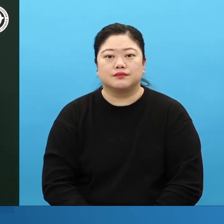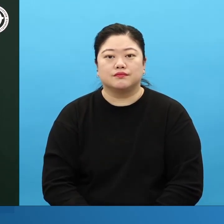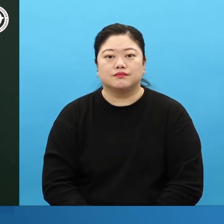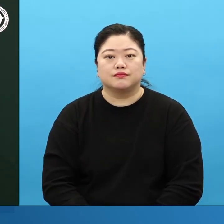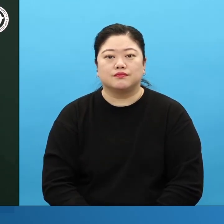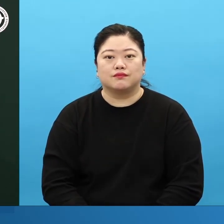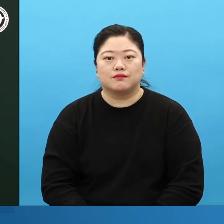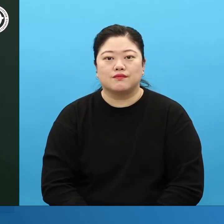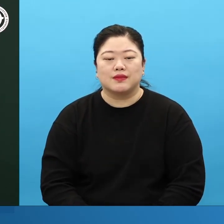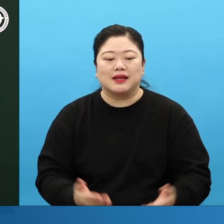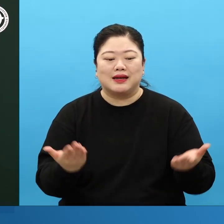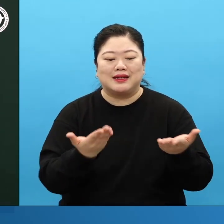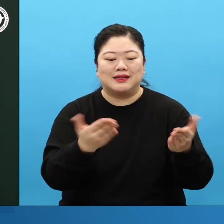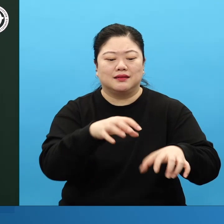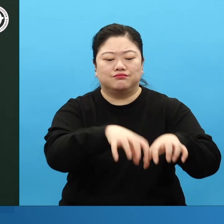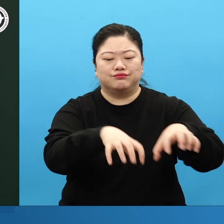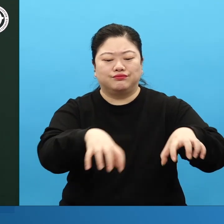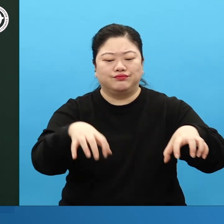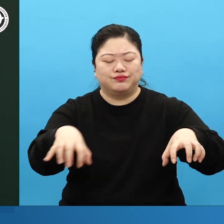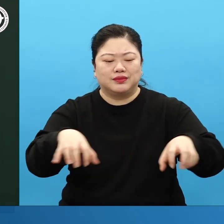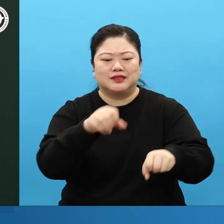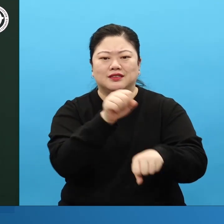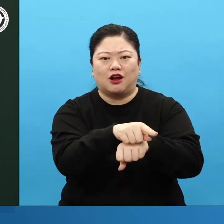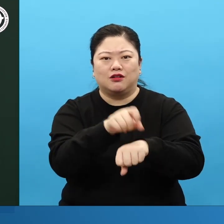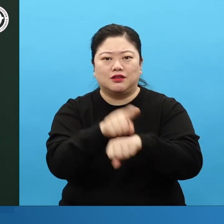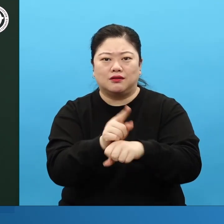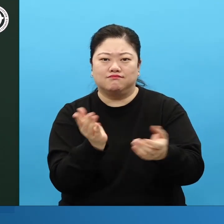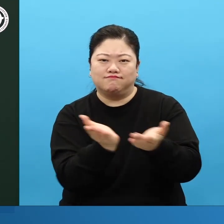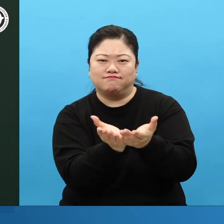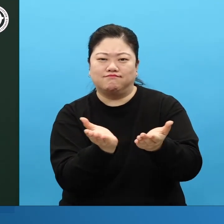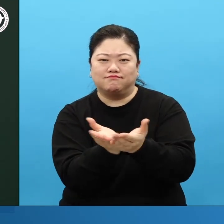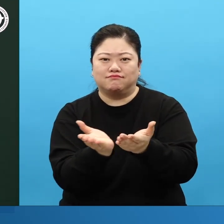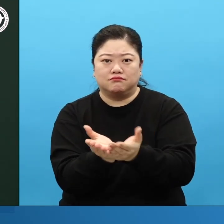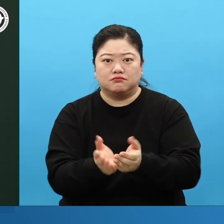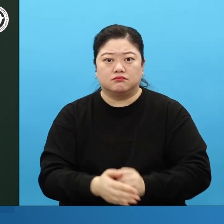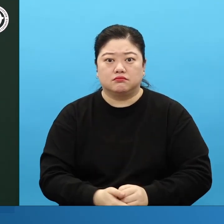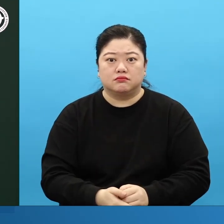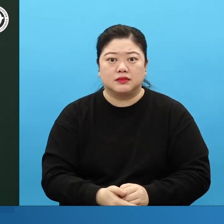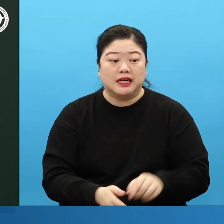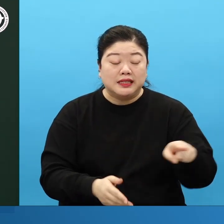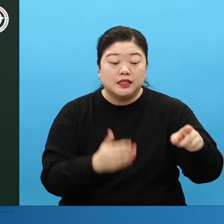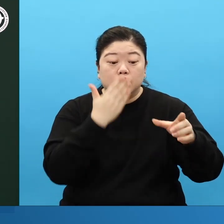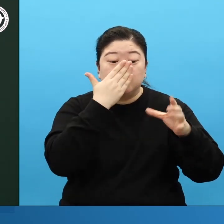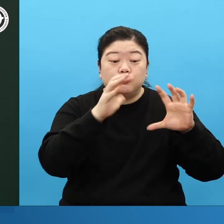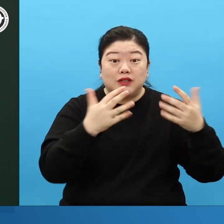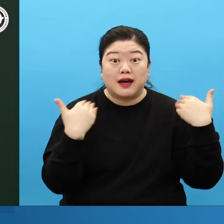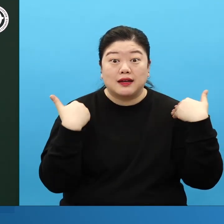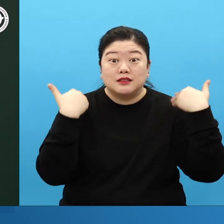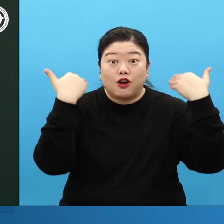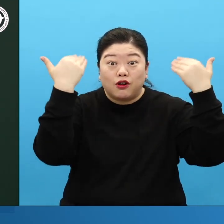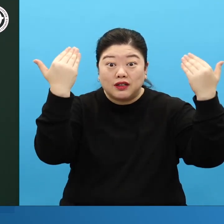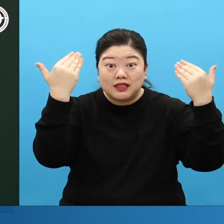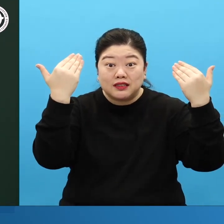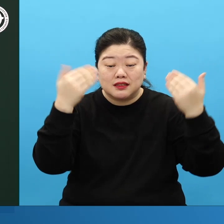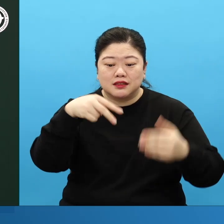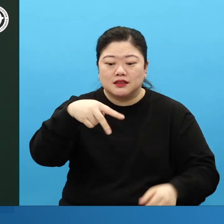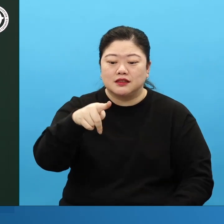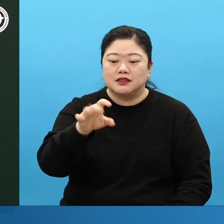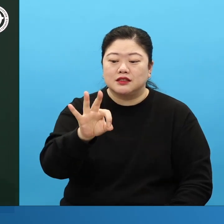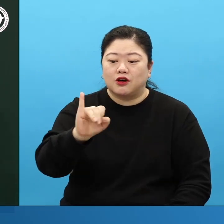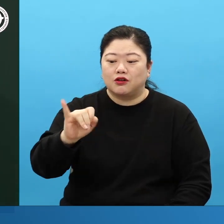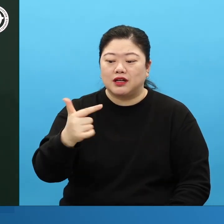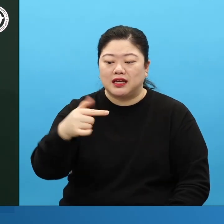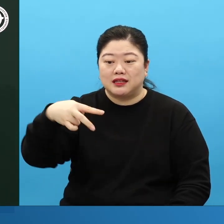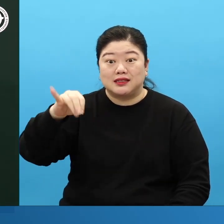현장성을 가르칩니다. Eso les hace tener el sentimiento correcto de lo que es el campo en sí. 열몇 살짜리 아이들 지금 현재 유대인들 주식 투자 공부 시키고 있잖아요. Por